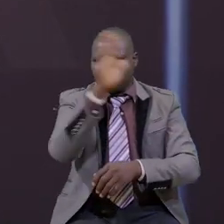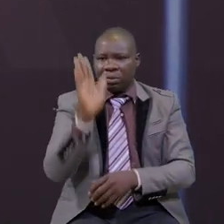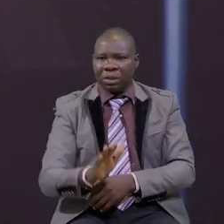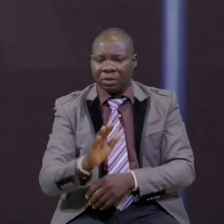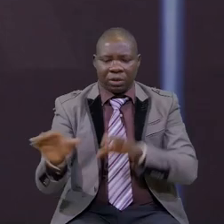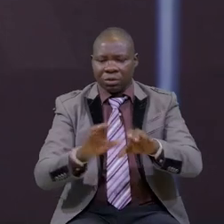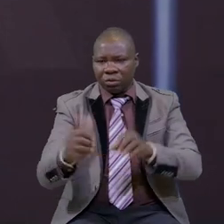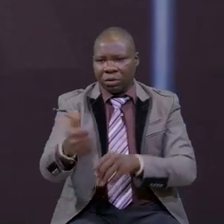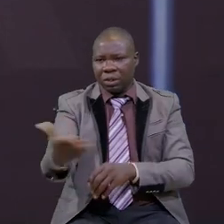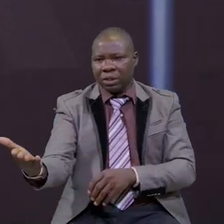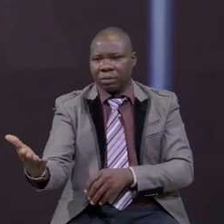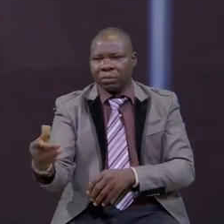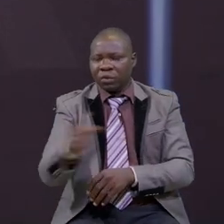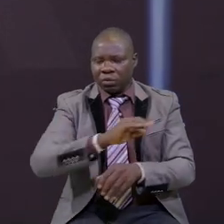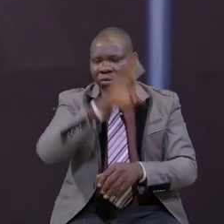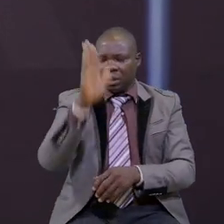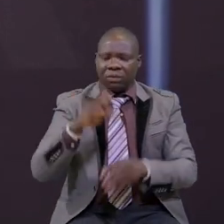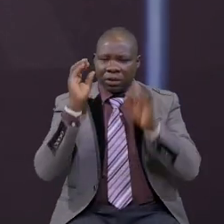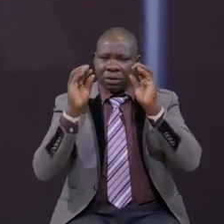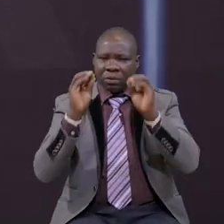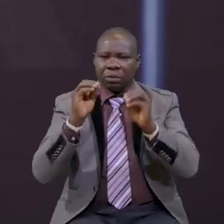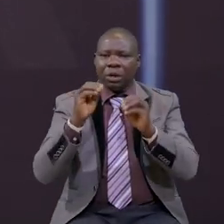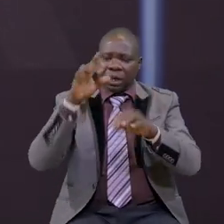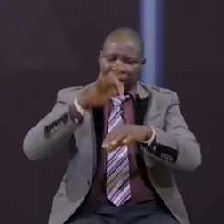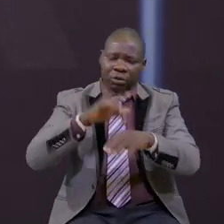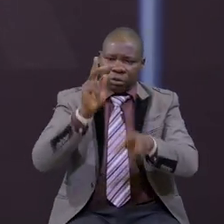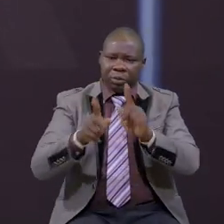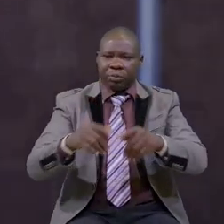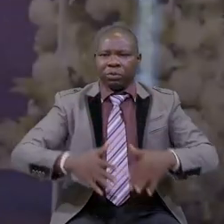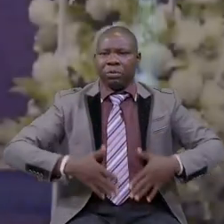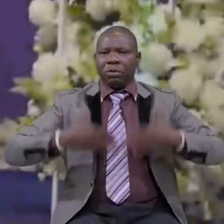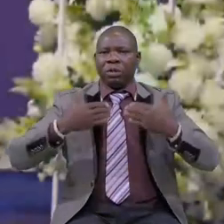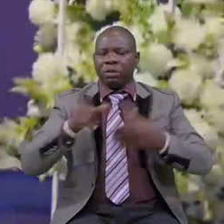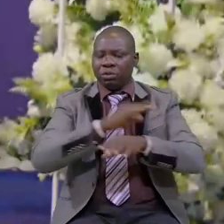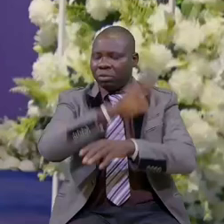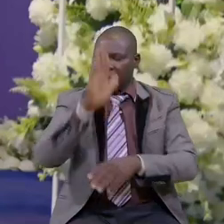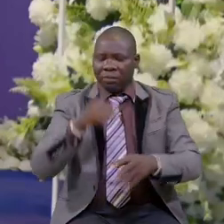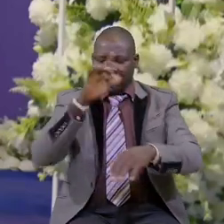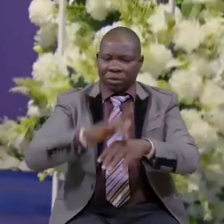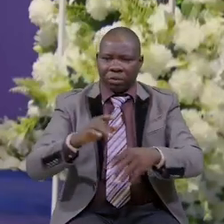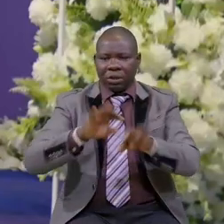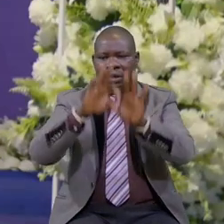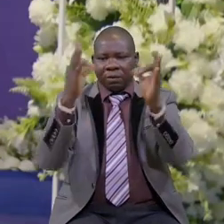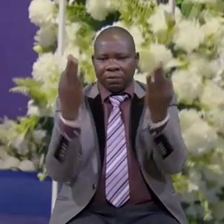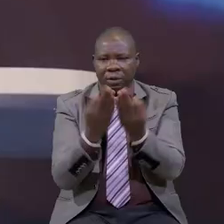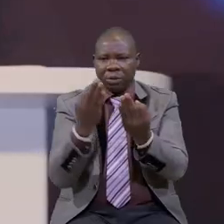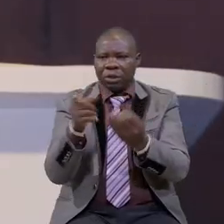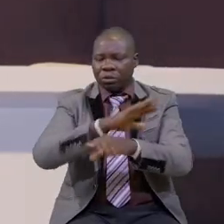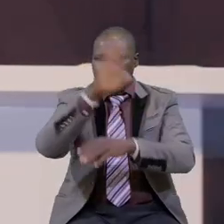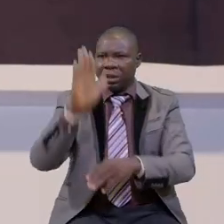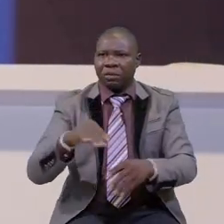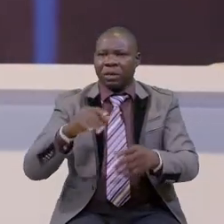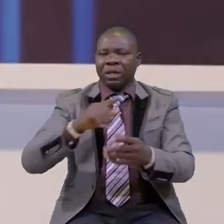fais rien et tu ne touches pas la vie des gens, tu ne touches pas les familles, tu ne touches